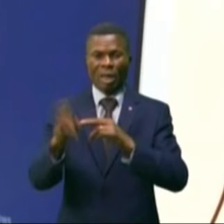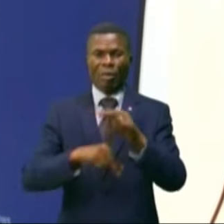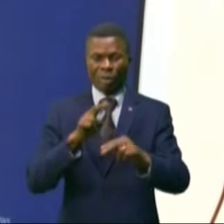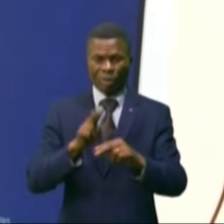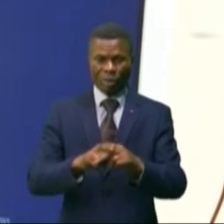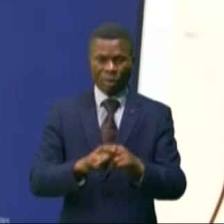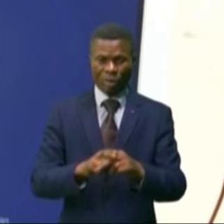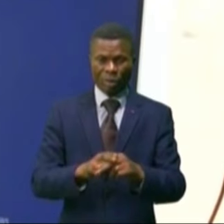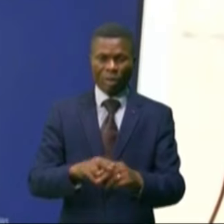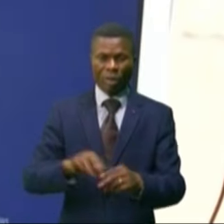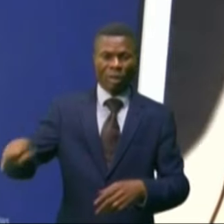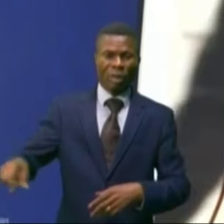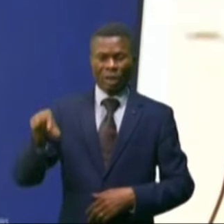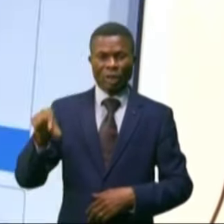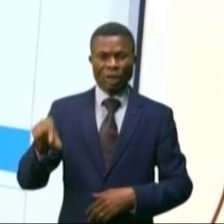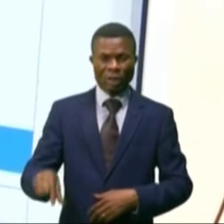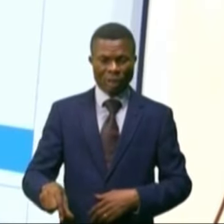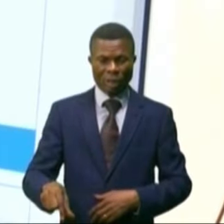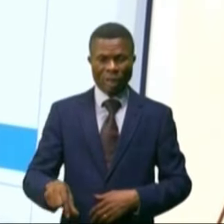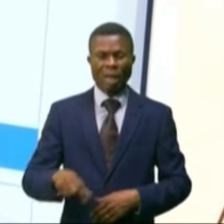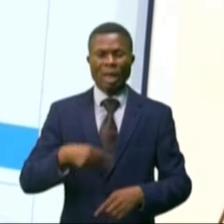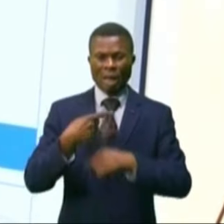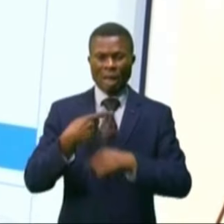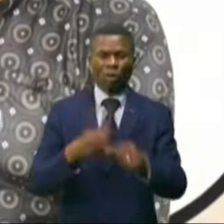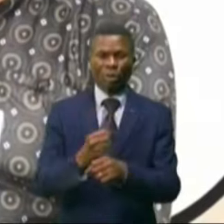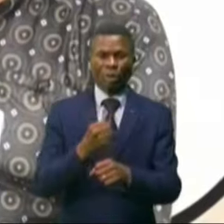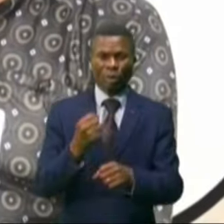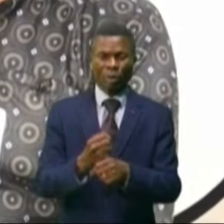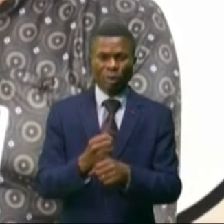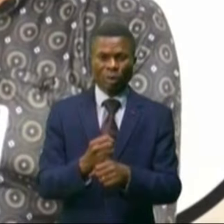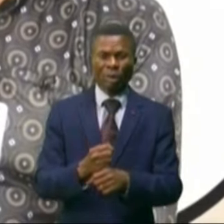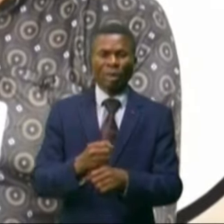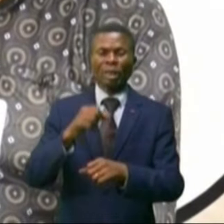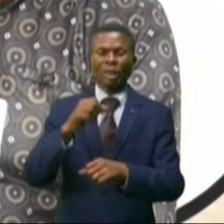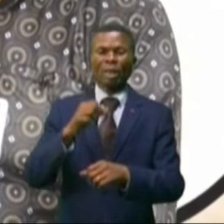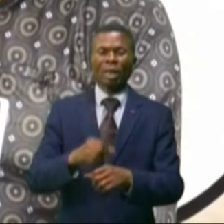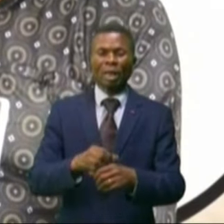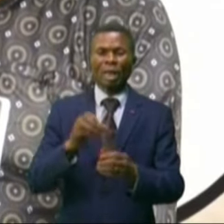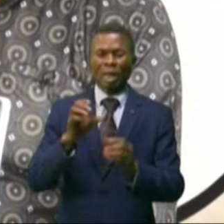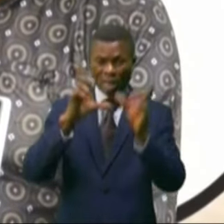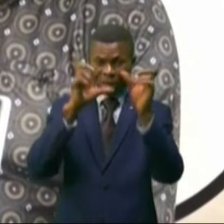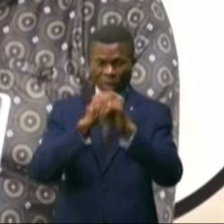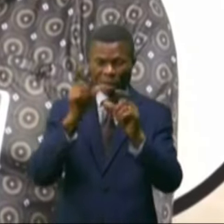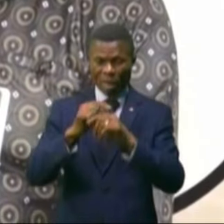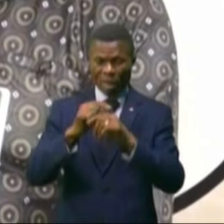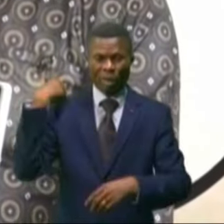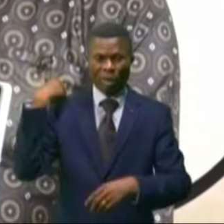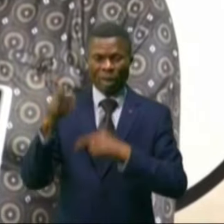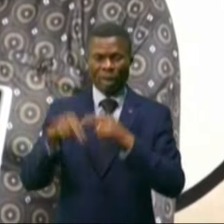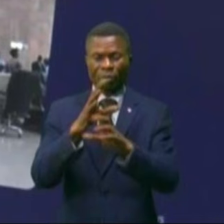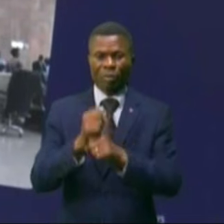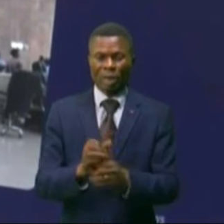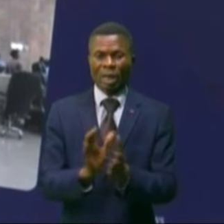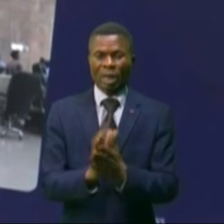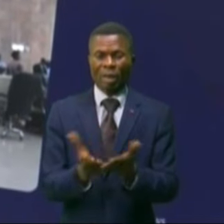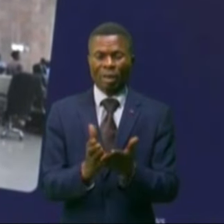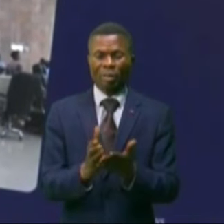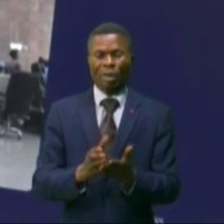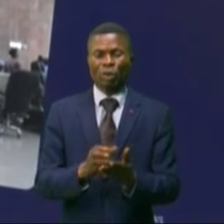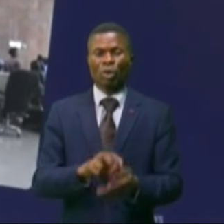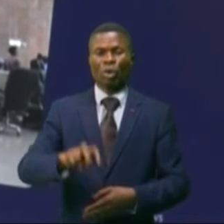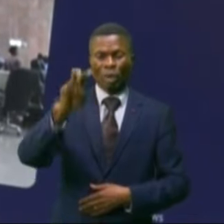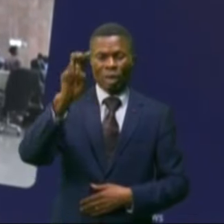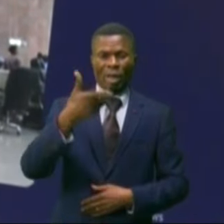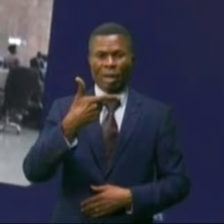Isaac Jean-Claude Tshilombay, a lancé une opération de capture des députés nationaux en vue de l'obtention des passeports diplomatiques le